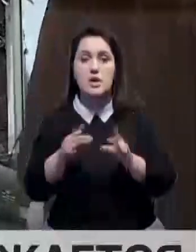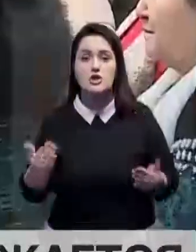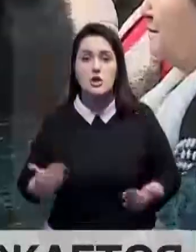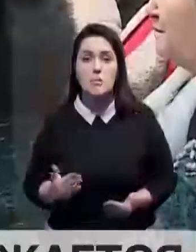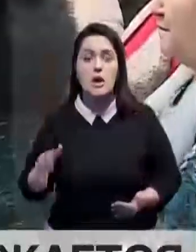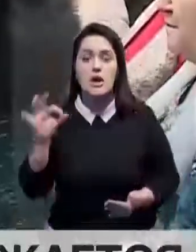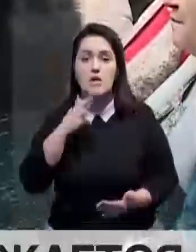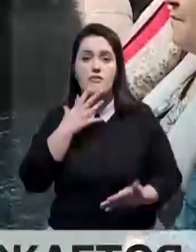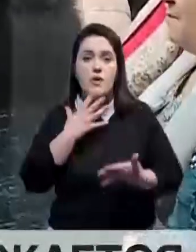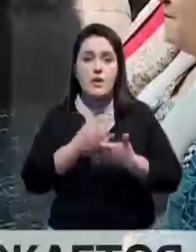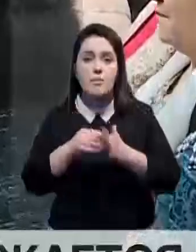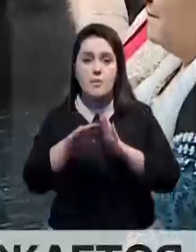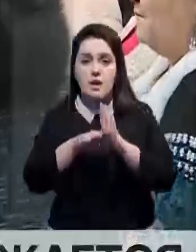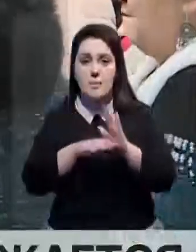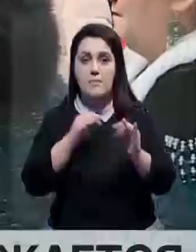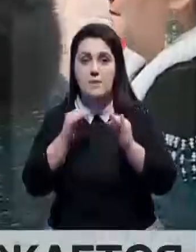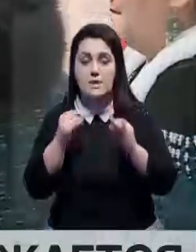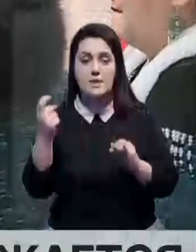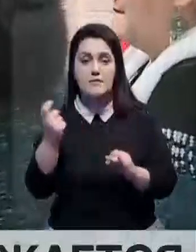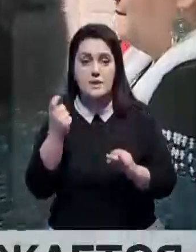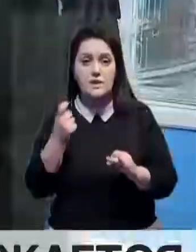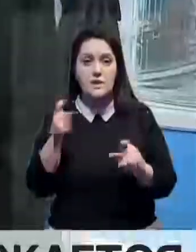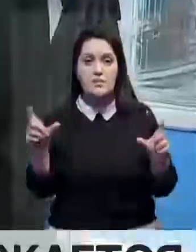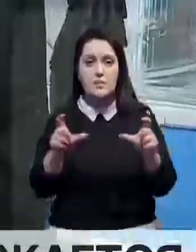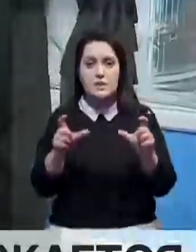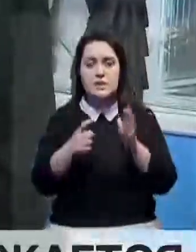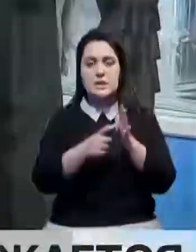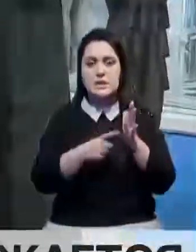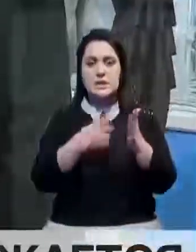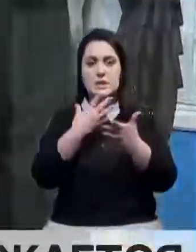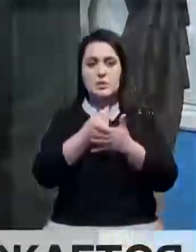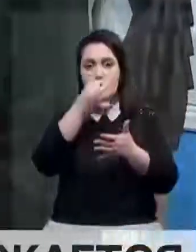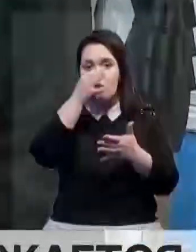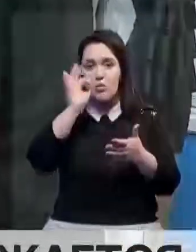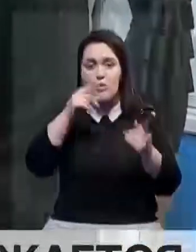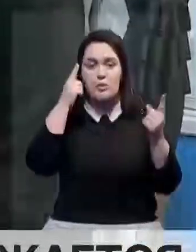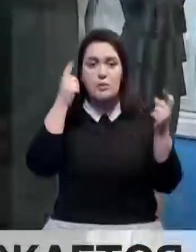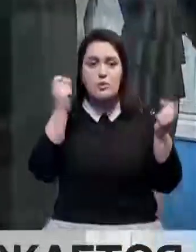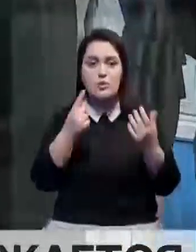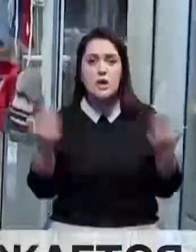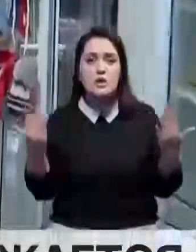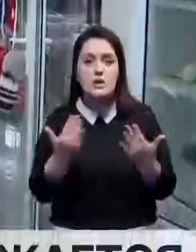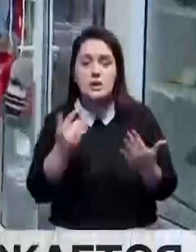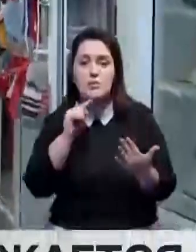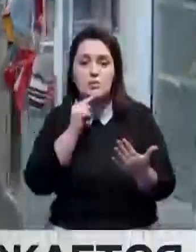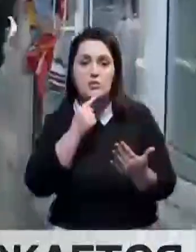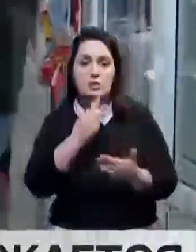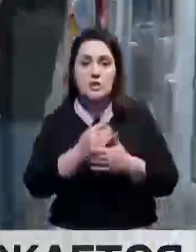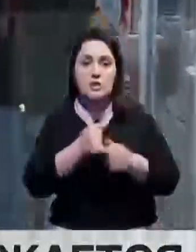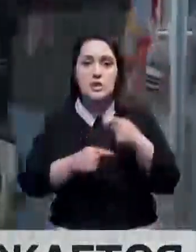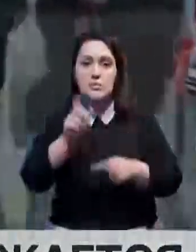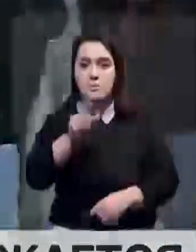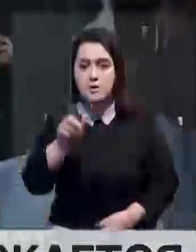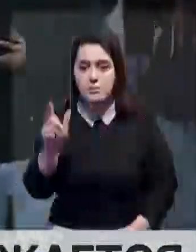рассказали жителям о своей предвыборной программе. Побеседовали с владельцами бутиков, делились собственным опытом и узнали, с какими